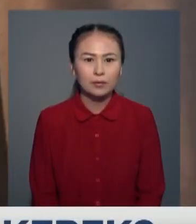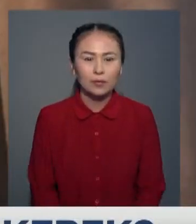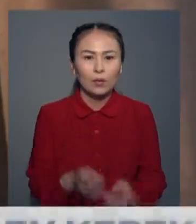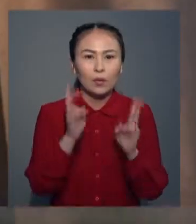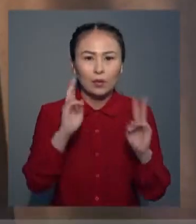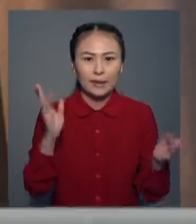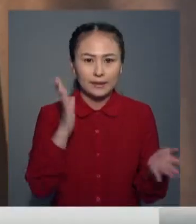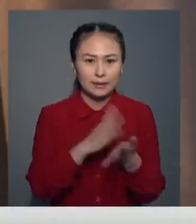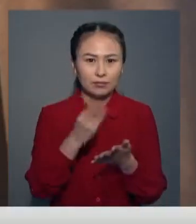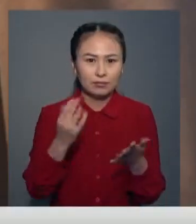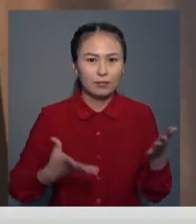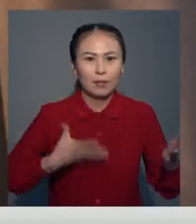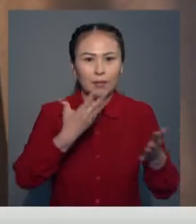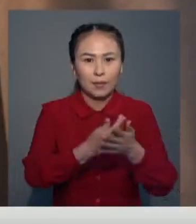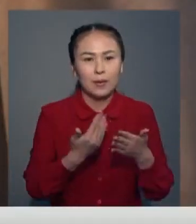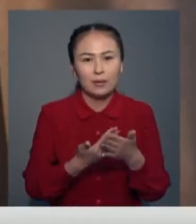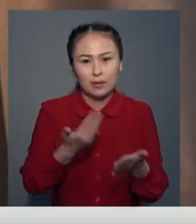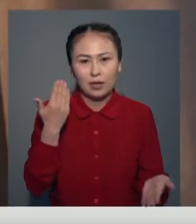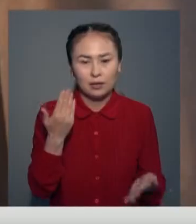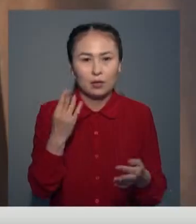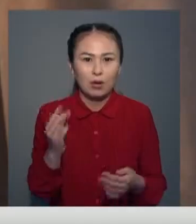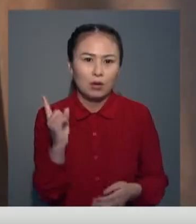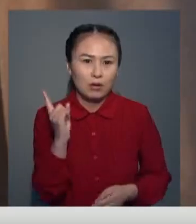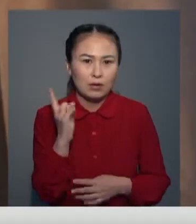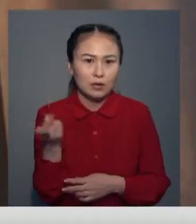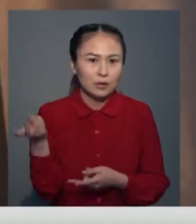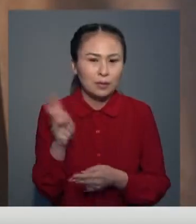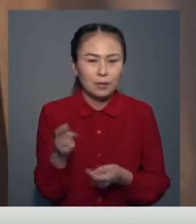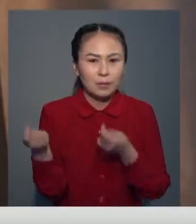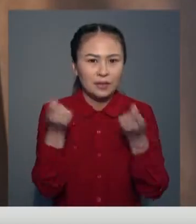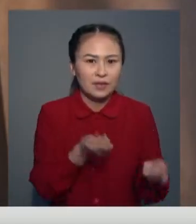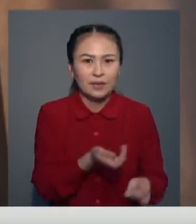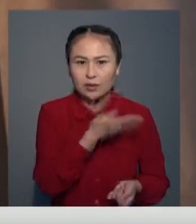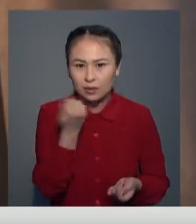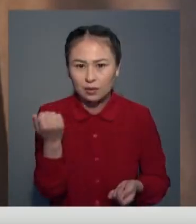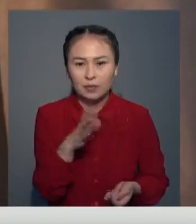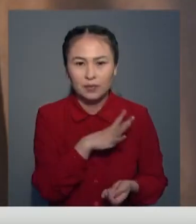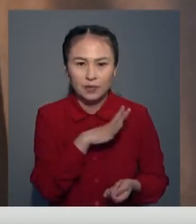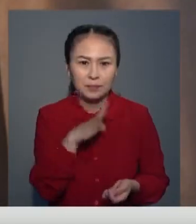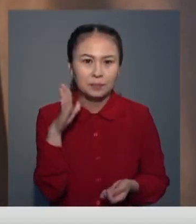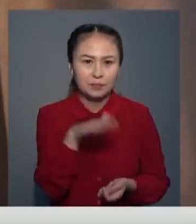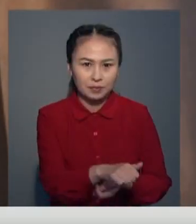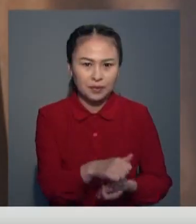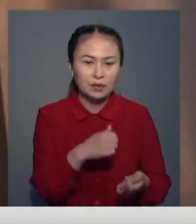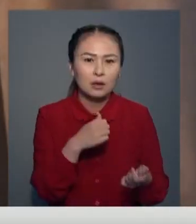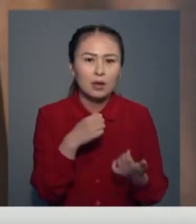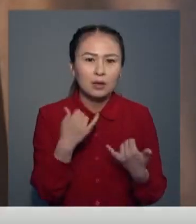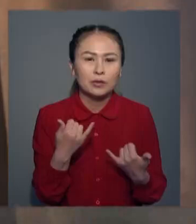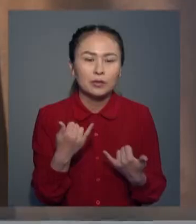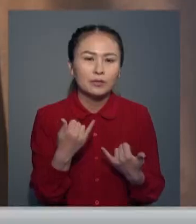қойып, затын күтіп отырып, бірақ ол зат келмей қалады. Кейбірлерінде